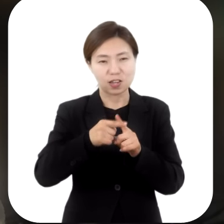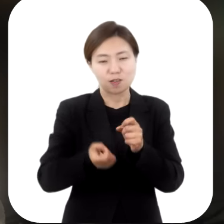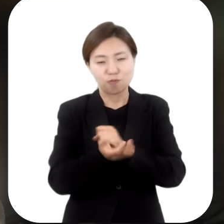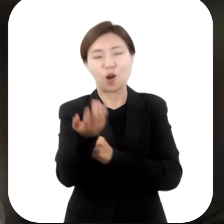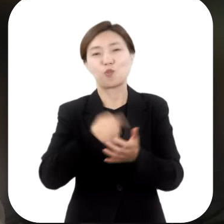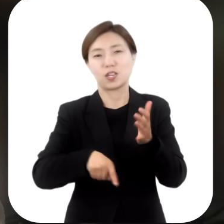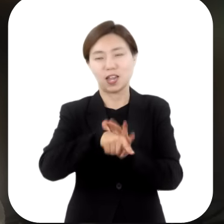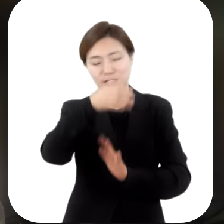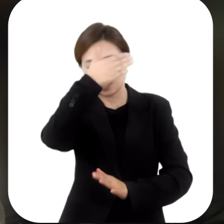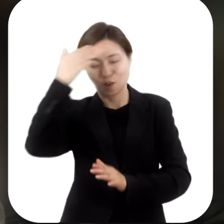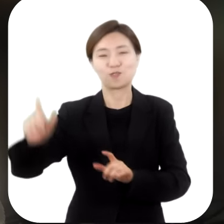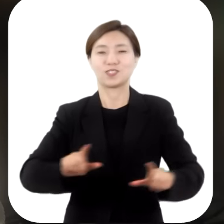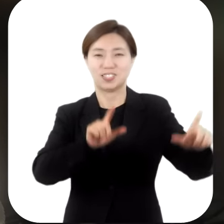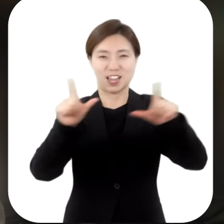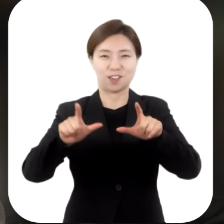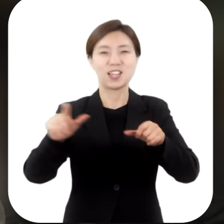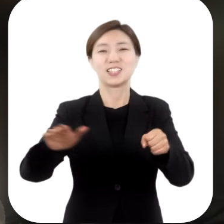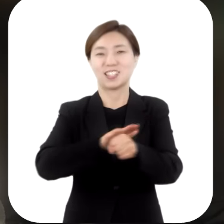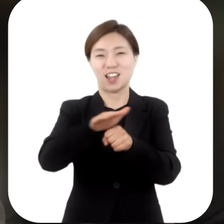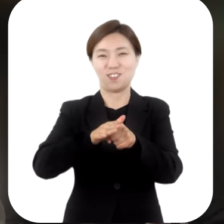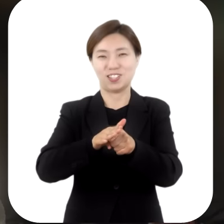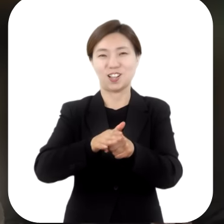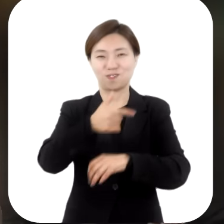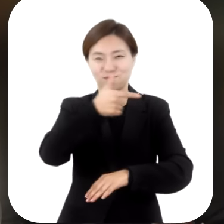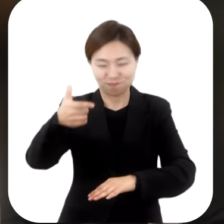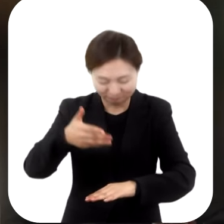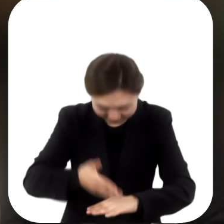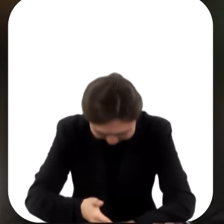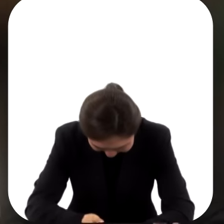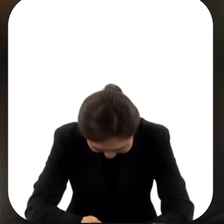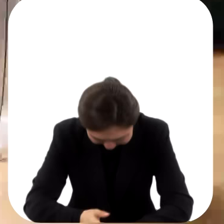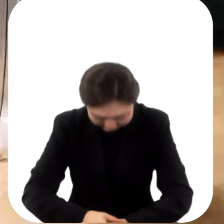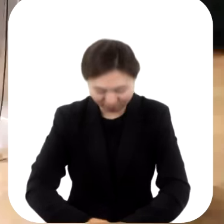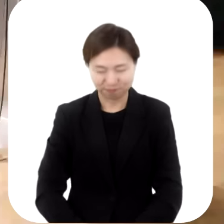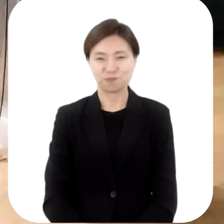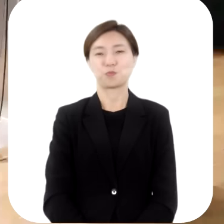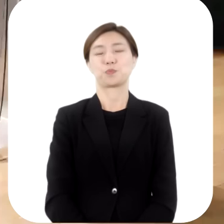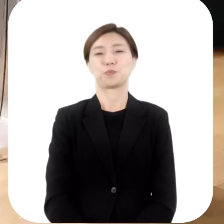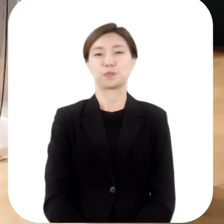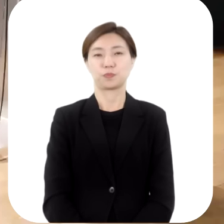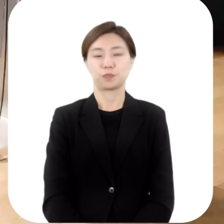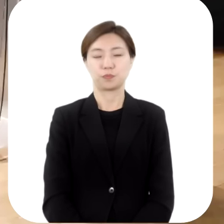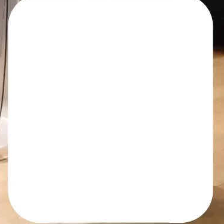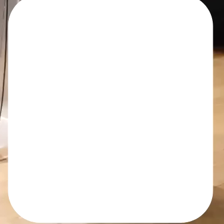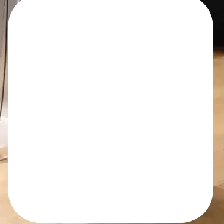영향을 미치는 건강한 청년이 될 수 있도록 노력하겠습니다. 사랑합니다. 네. 감사합니다. 감사합니다.